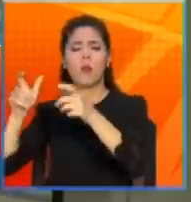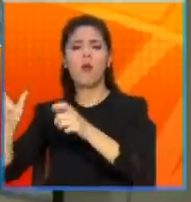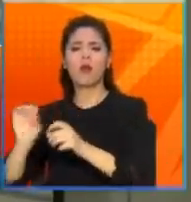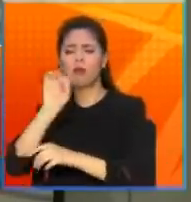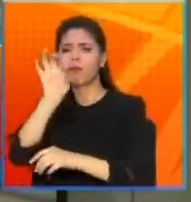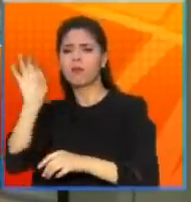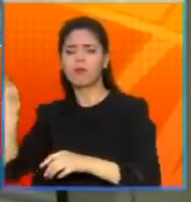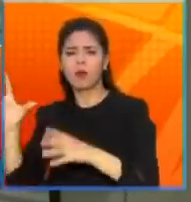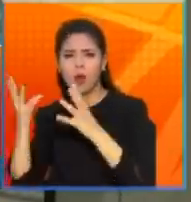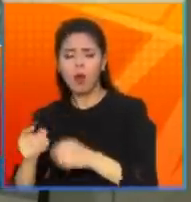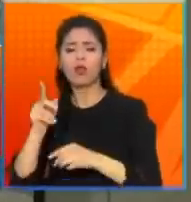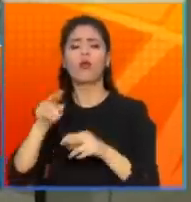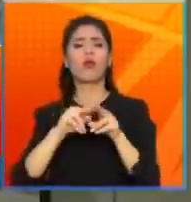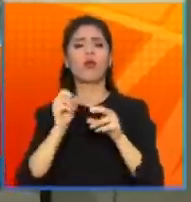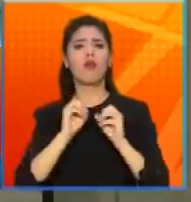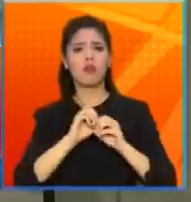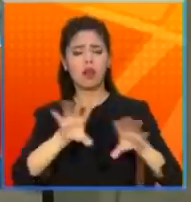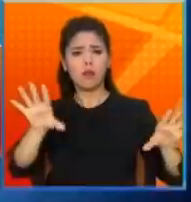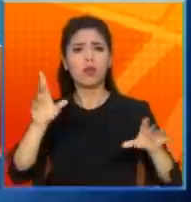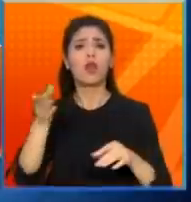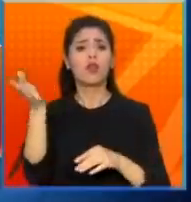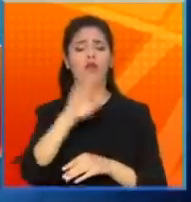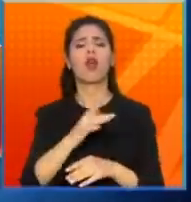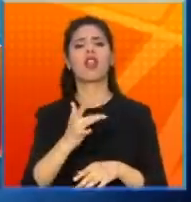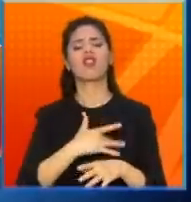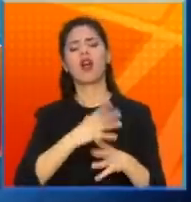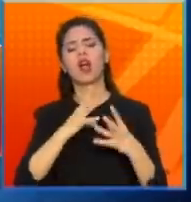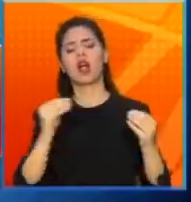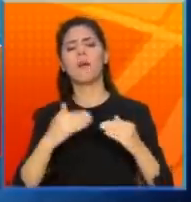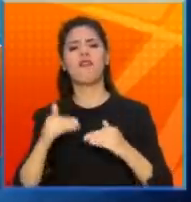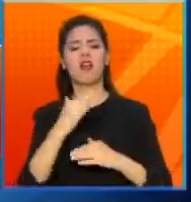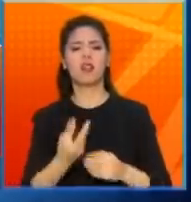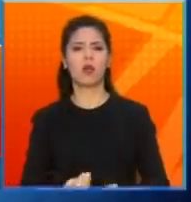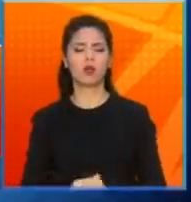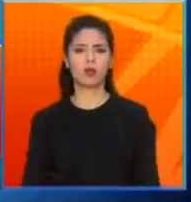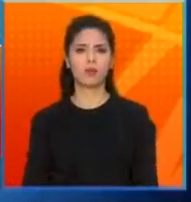binlerce kişiye bulaşan virüs kısa sürede binlerce can aldı.